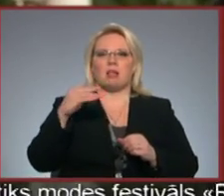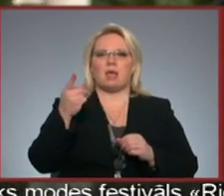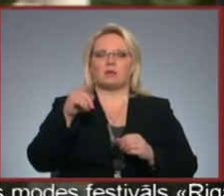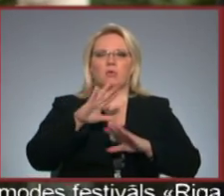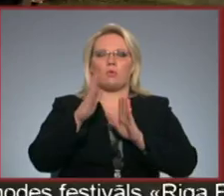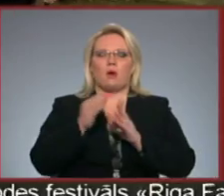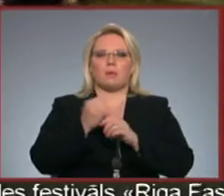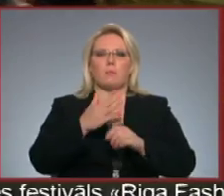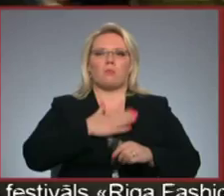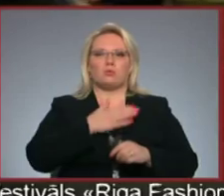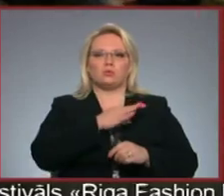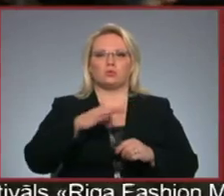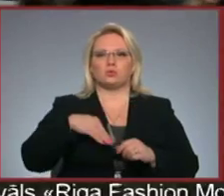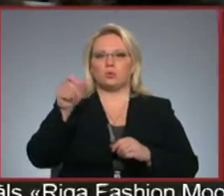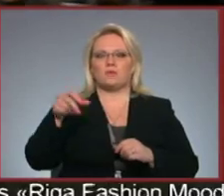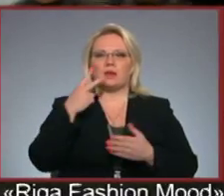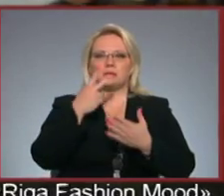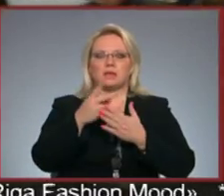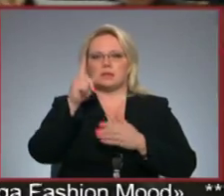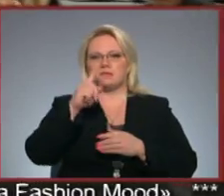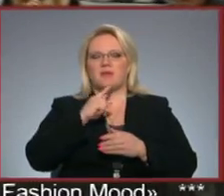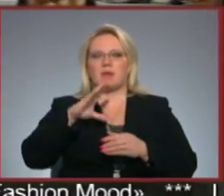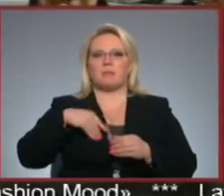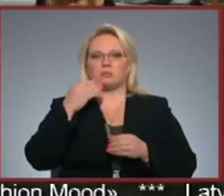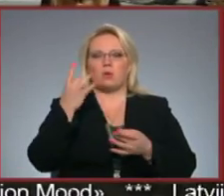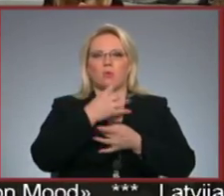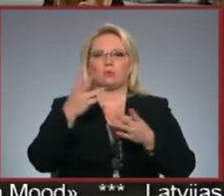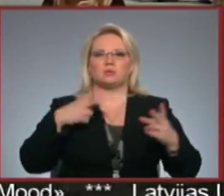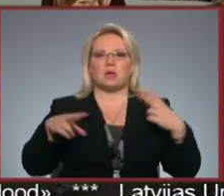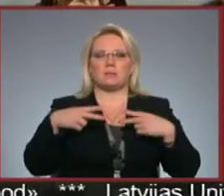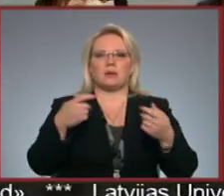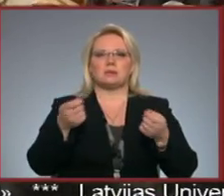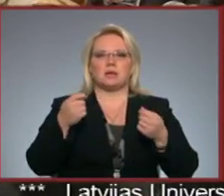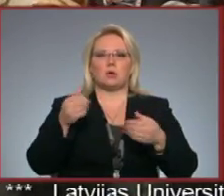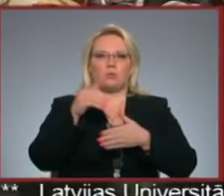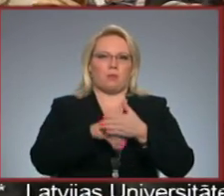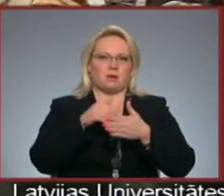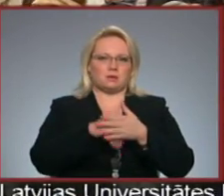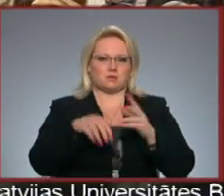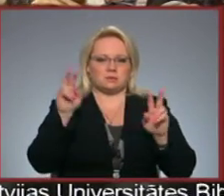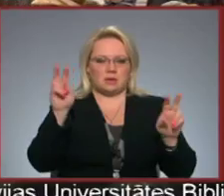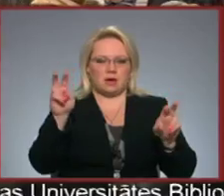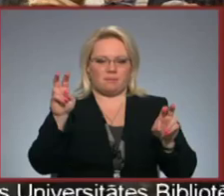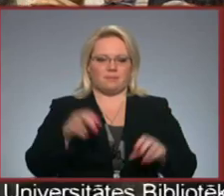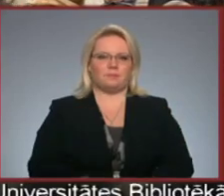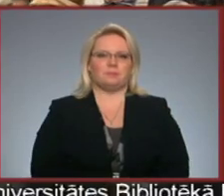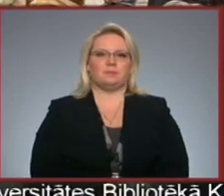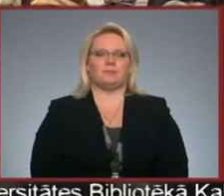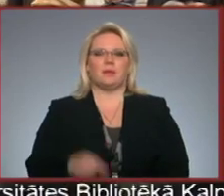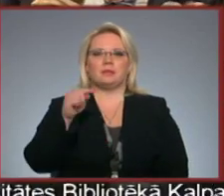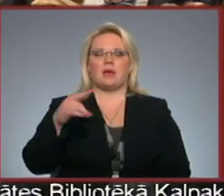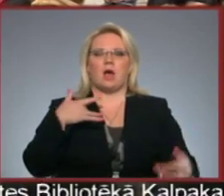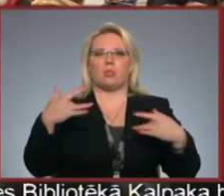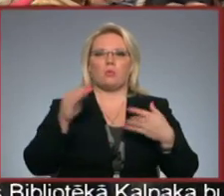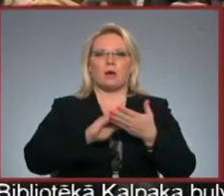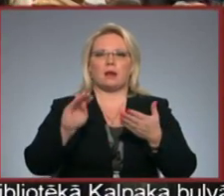kopdarbu ar mūsu studentiem varēs skatīt svētdienas pēcpusdienā Kultūras akadēmijas zirgu pastā. It was made in šī luga ir